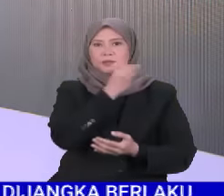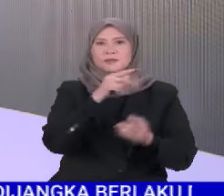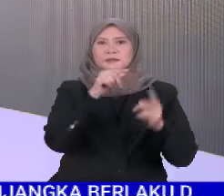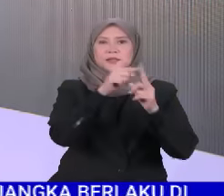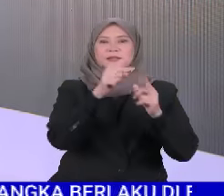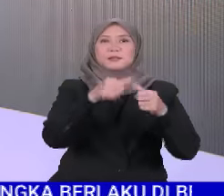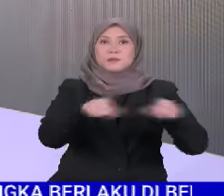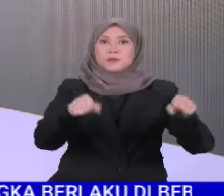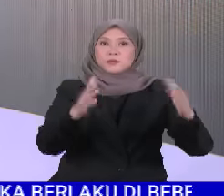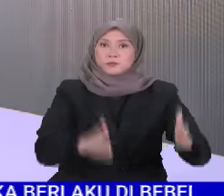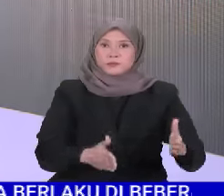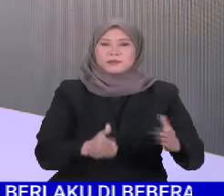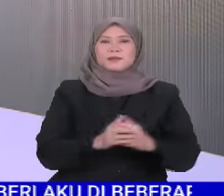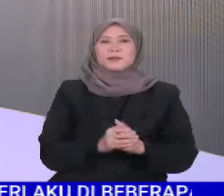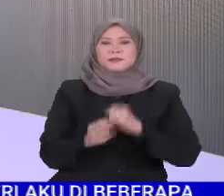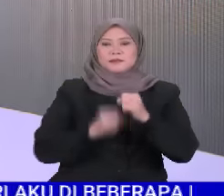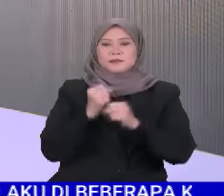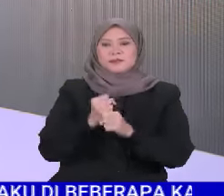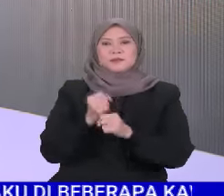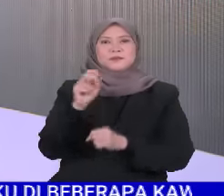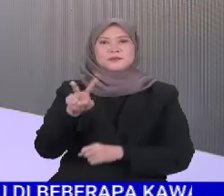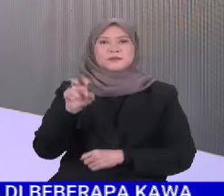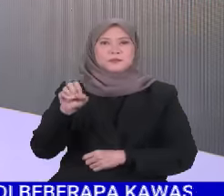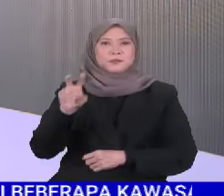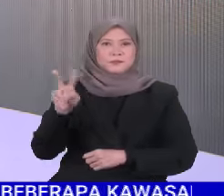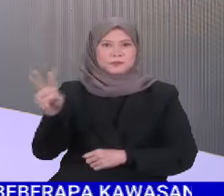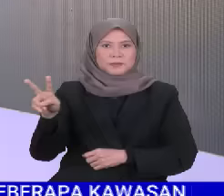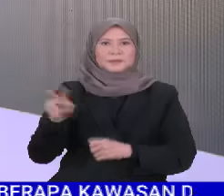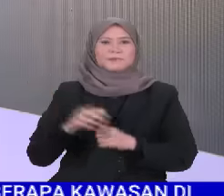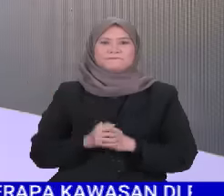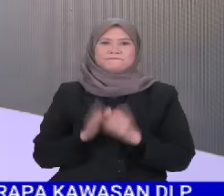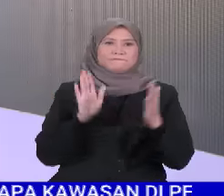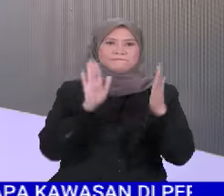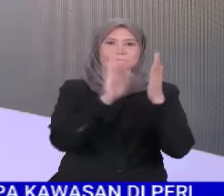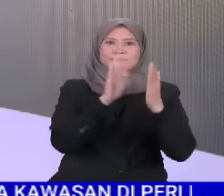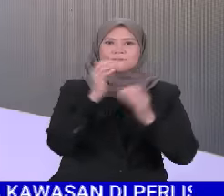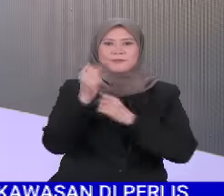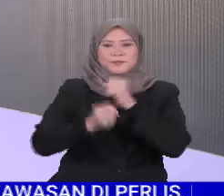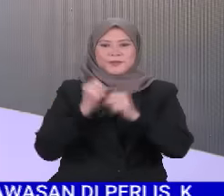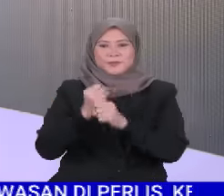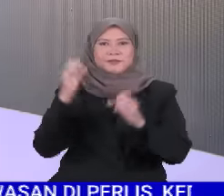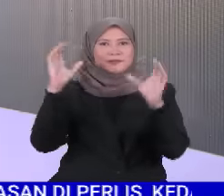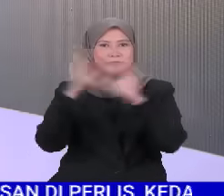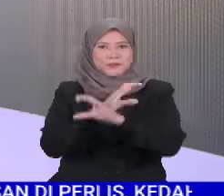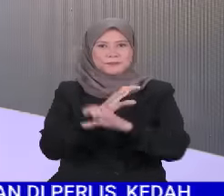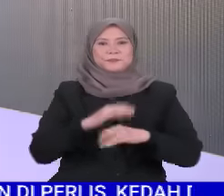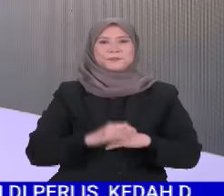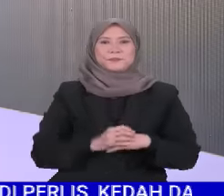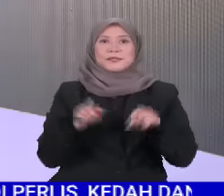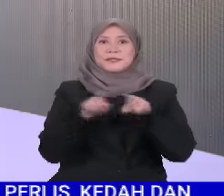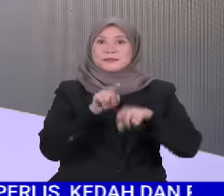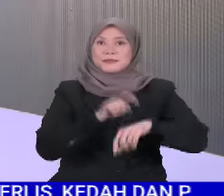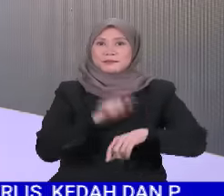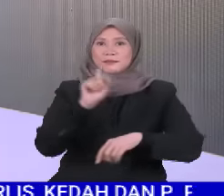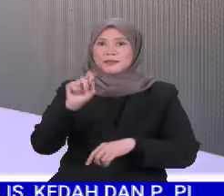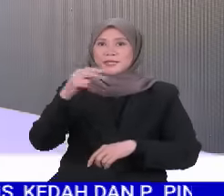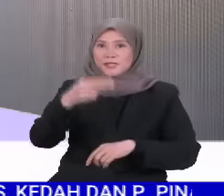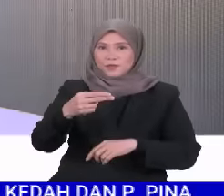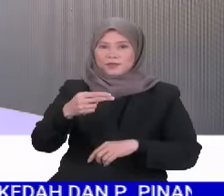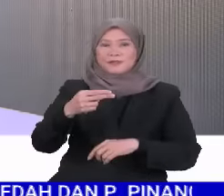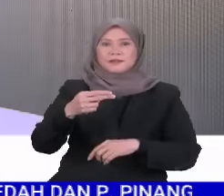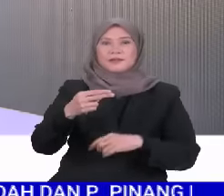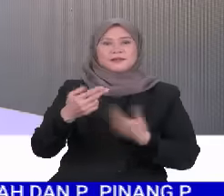Panda budgetnya bagi tahun keuangan 2022 meskipun berdepan tahun menjabar Pada masa yang sama